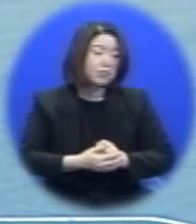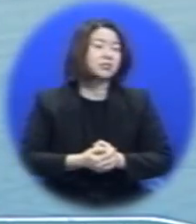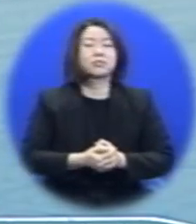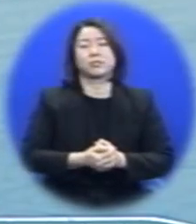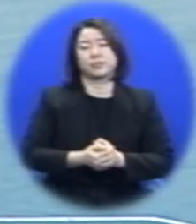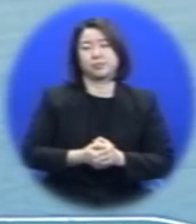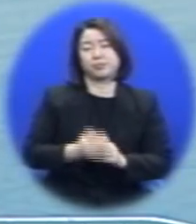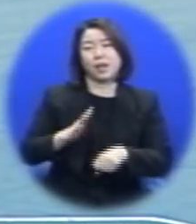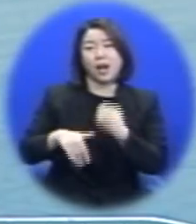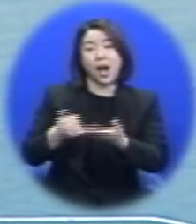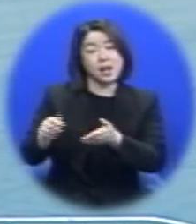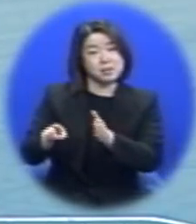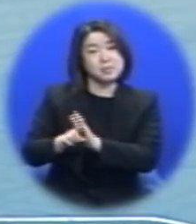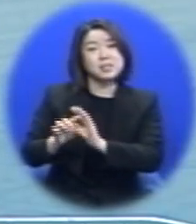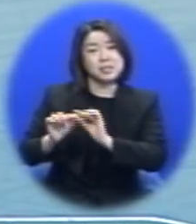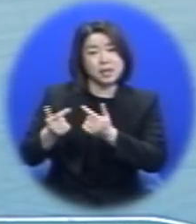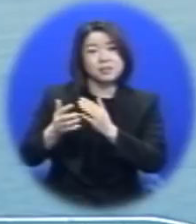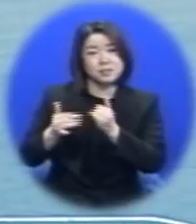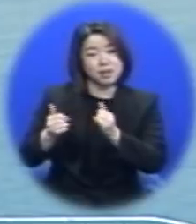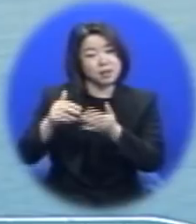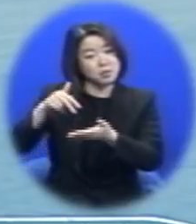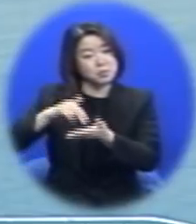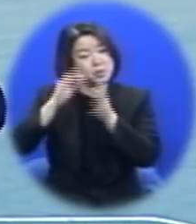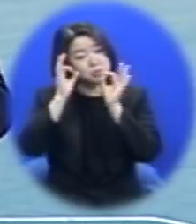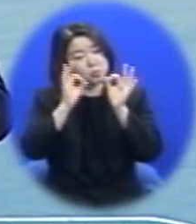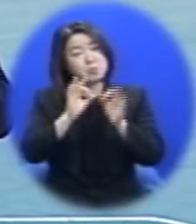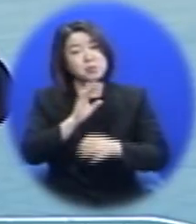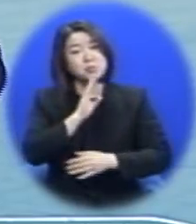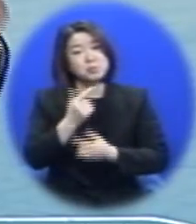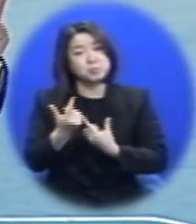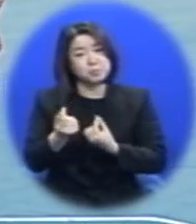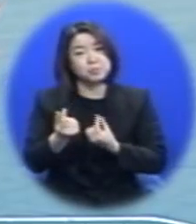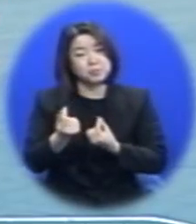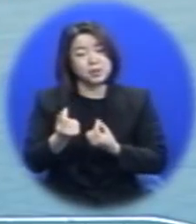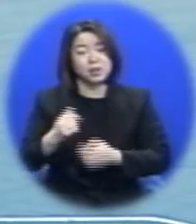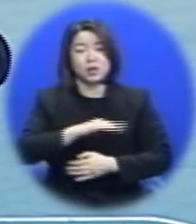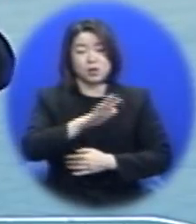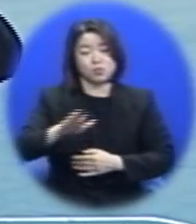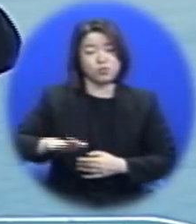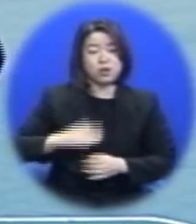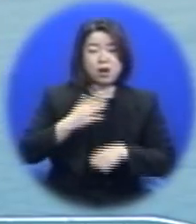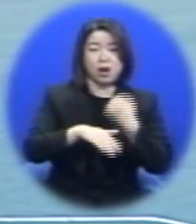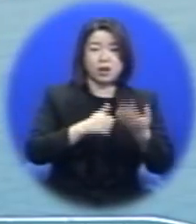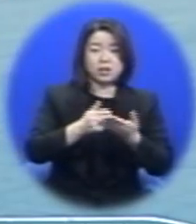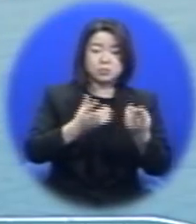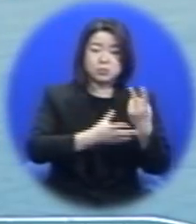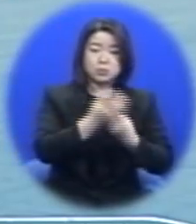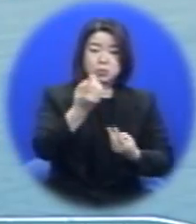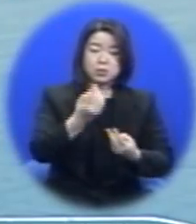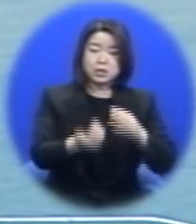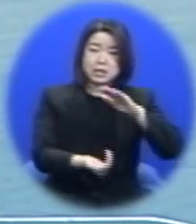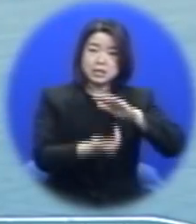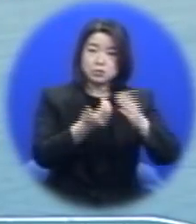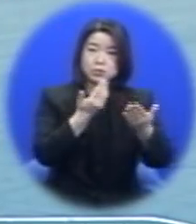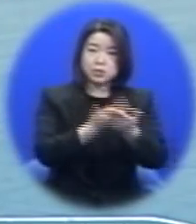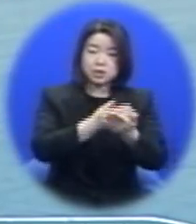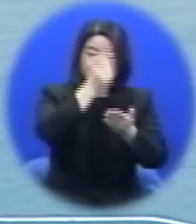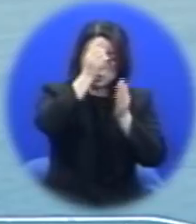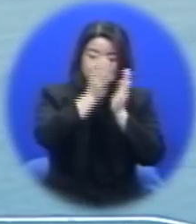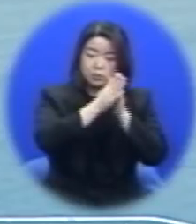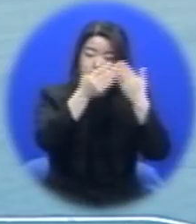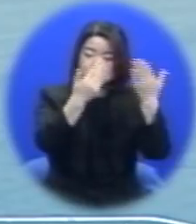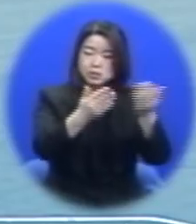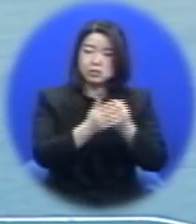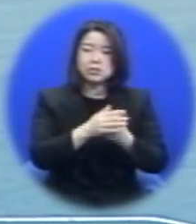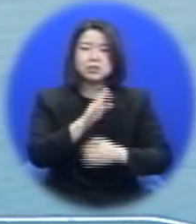믿는 사람에게는 정말 그럴 것 같아요. 하나님 안 믿는 사람에게는 우리들이 하나님께 통일을 이루어 달라고 기도하는 것이